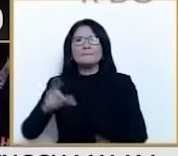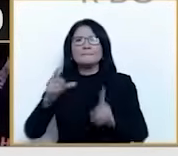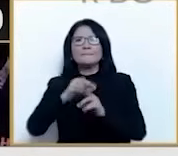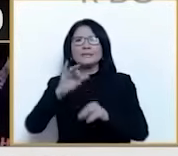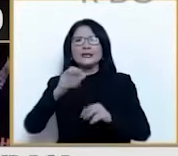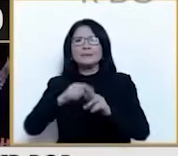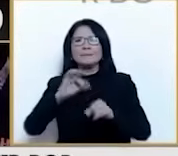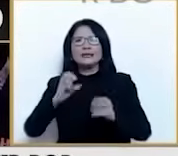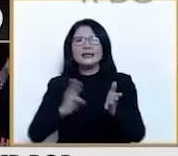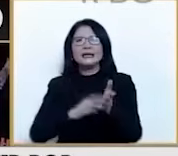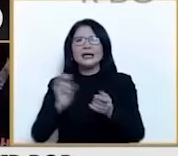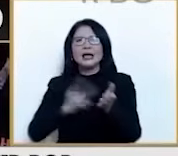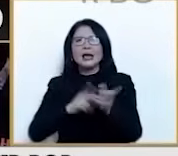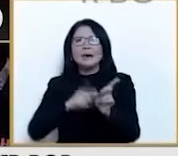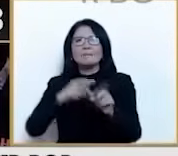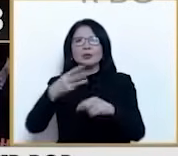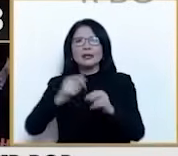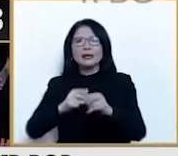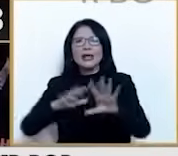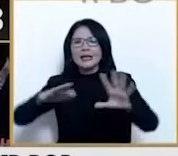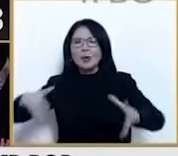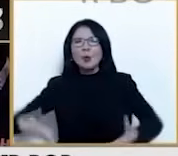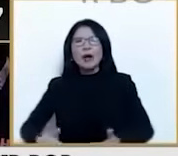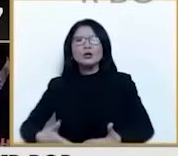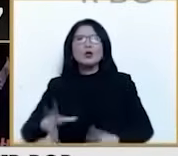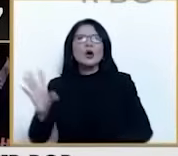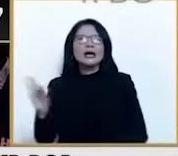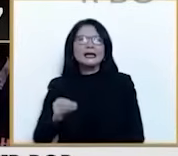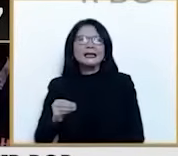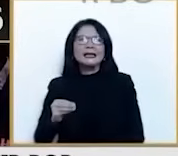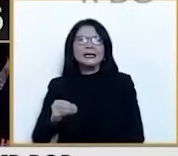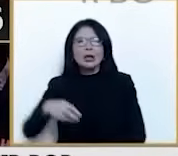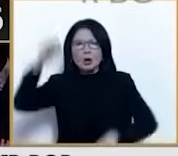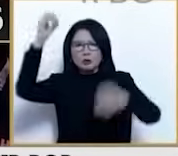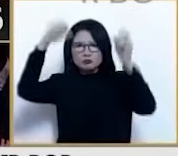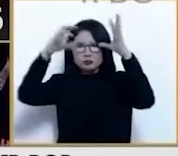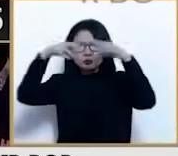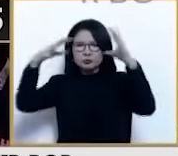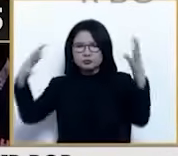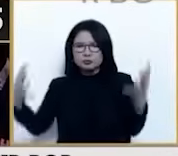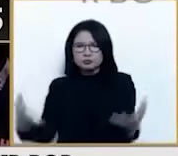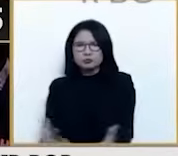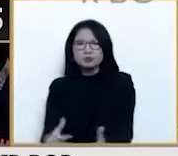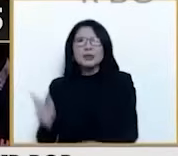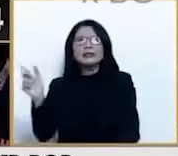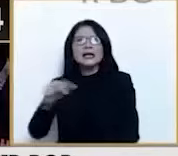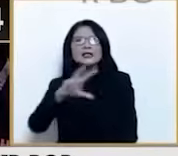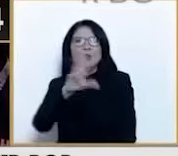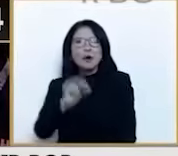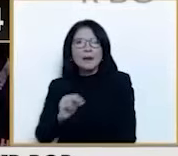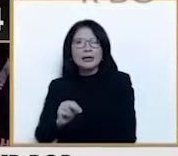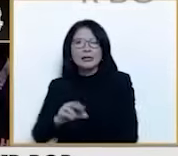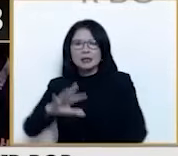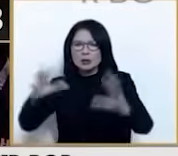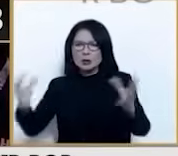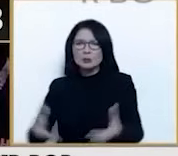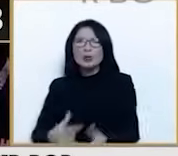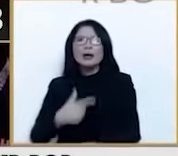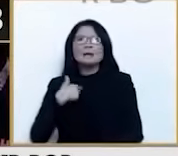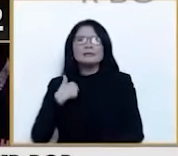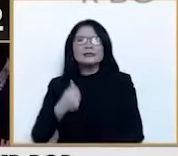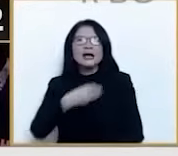sebagai waduk kering yang menampung hujan, menampung banjir kiriman dari Jawa Barat, itu bisa